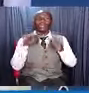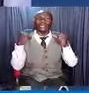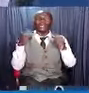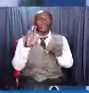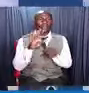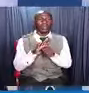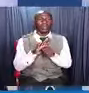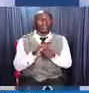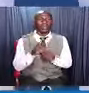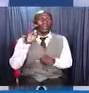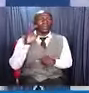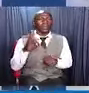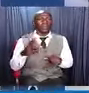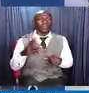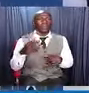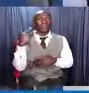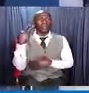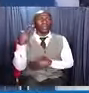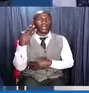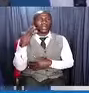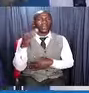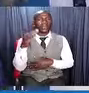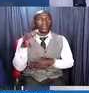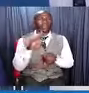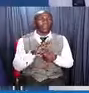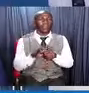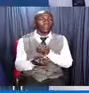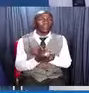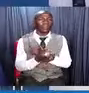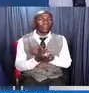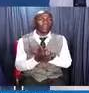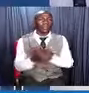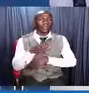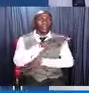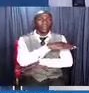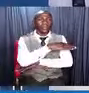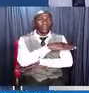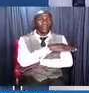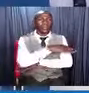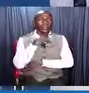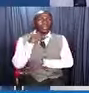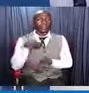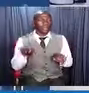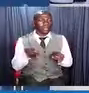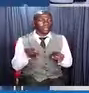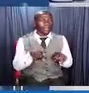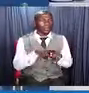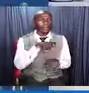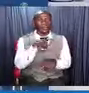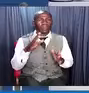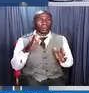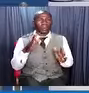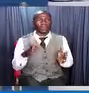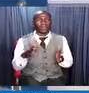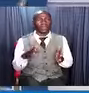leo watahubiri. Pastors in miracle. Tena tunashinda mashauri paka jioni sasa. And then we remain for counseling the nani whole wewe day. Kila siku. And you are the same